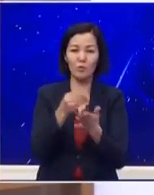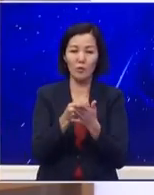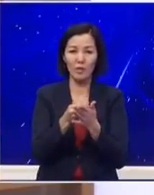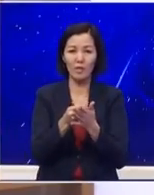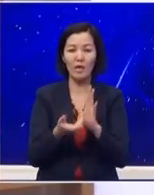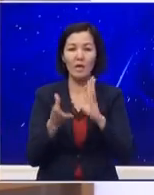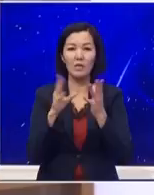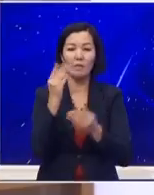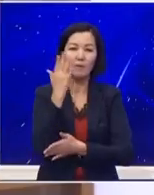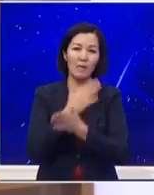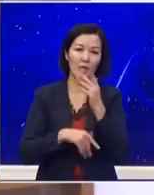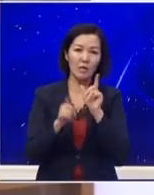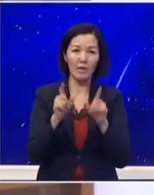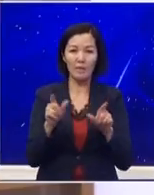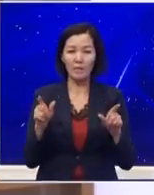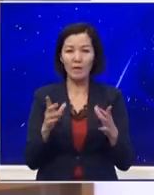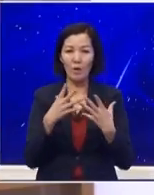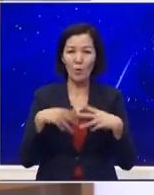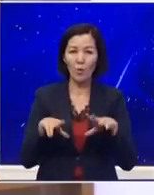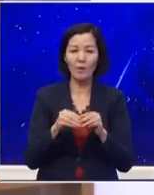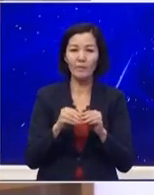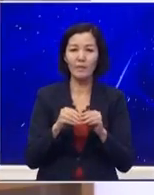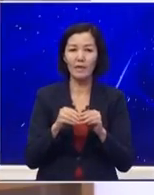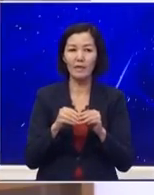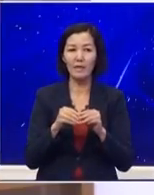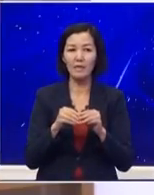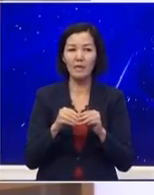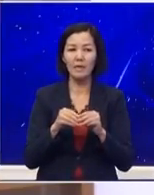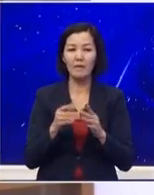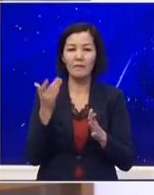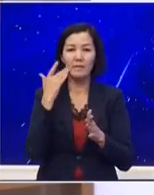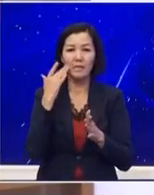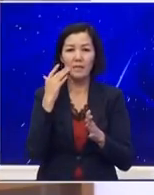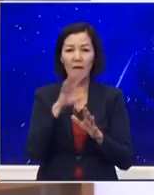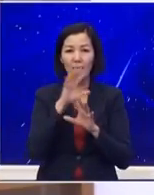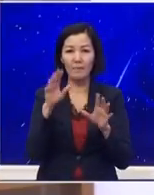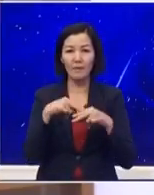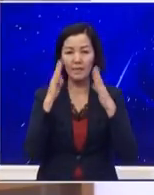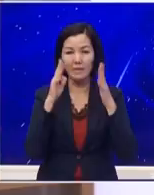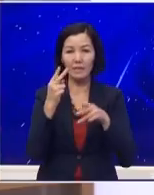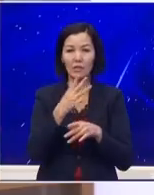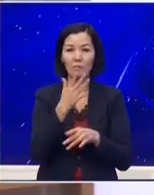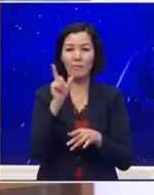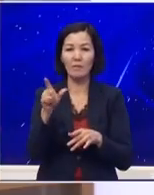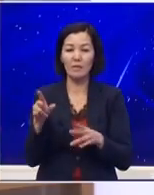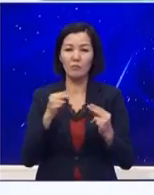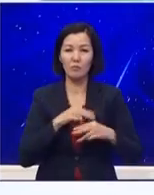бұл мүмкіндігі шектеулі азаматтардың қоғамнан тыс қалмағанын сезіндіреді. Мұнда қазір 25 адам жұмыс істеп